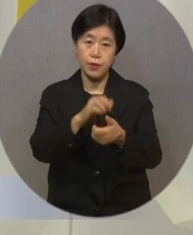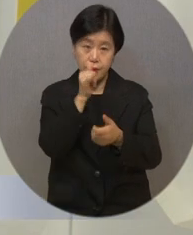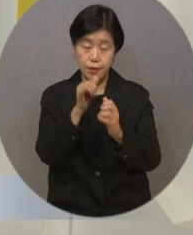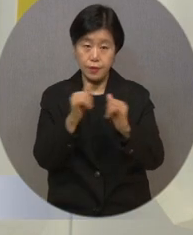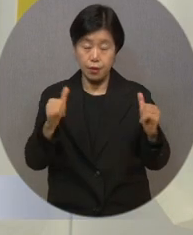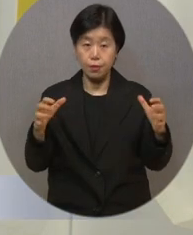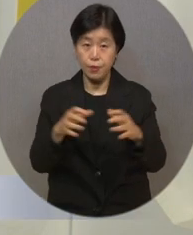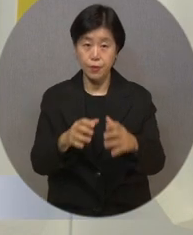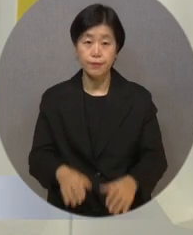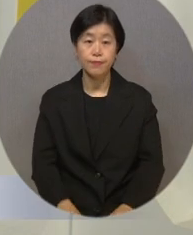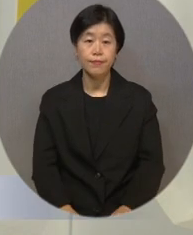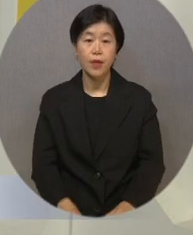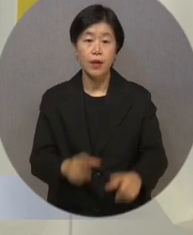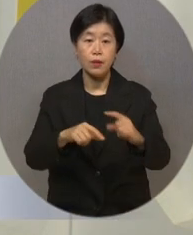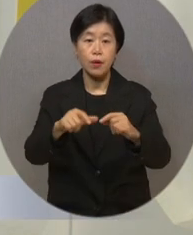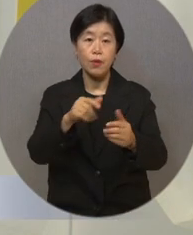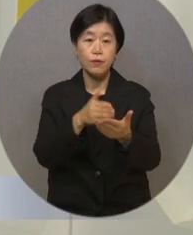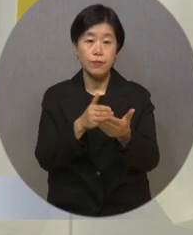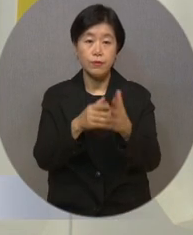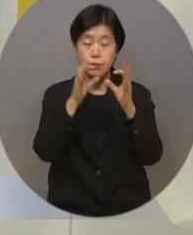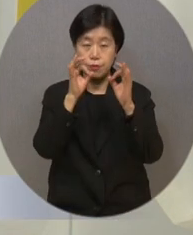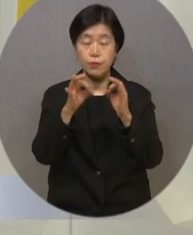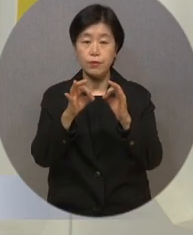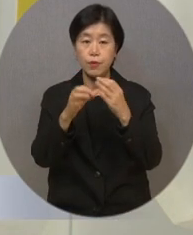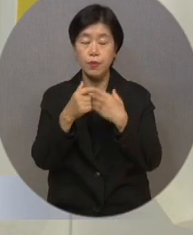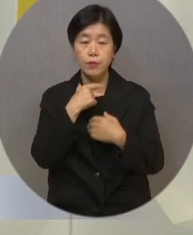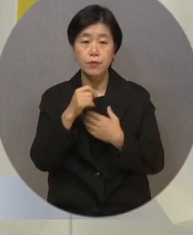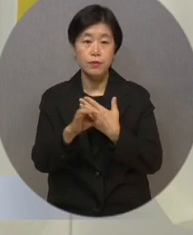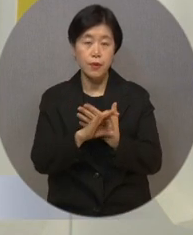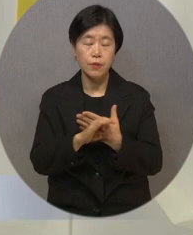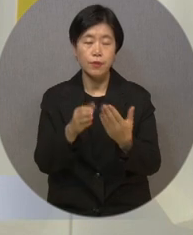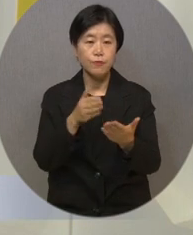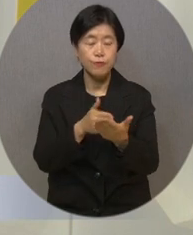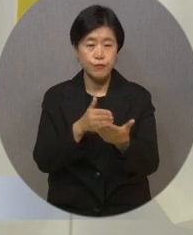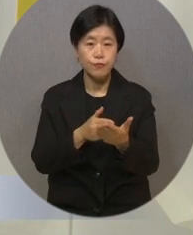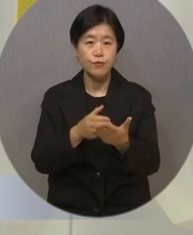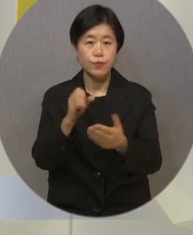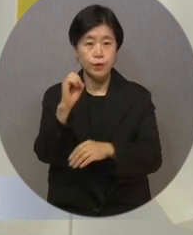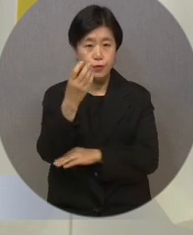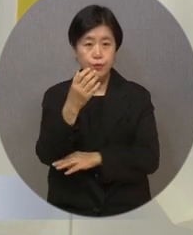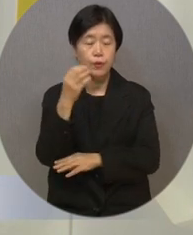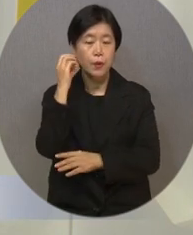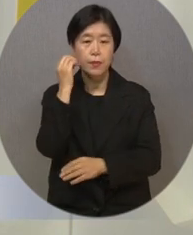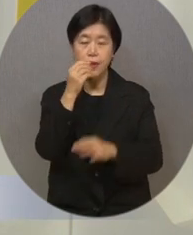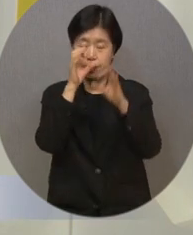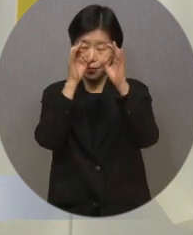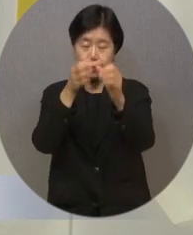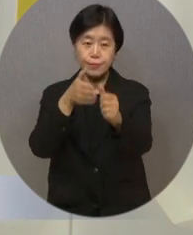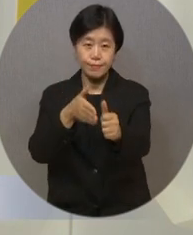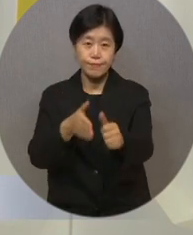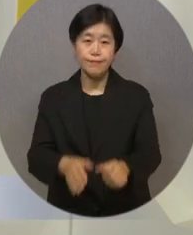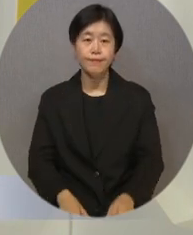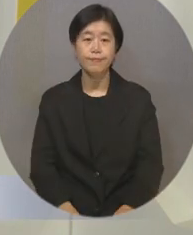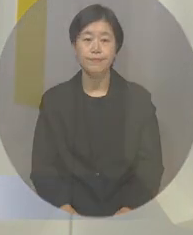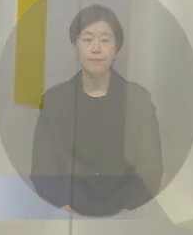더 자세한 뉴스는 장애인 신문과 웰페어 뉴스 홈페이지를 통해 확인할 수